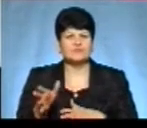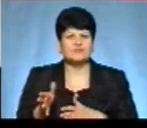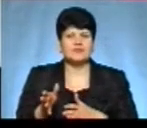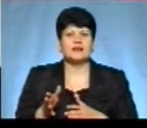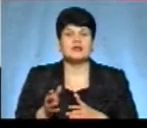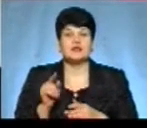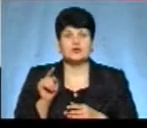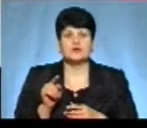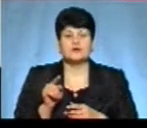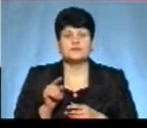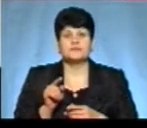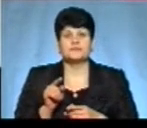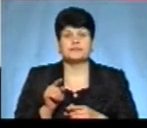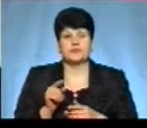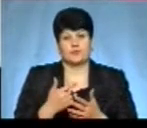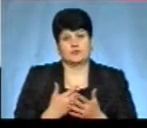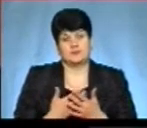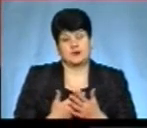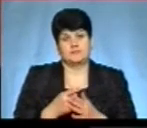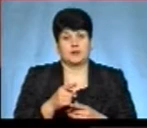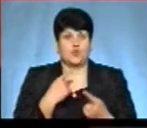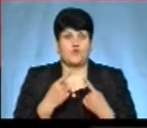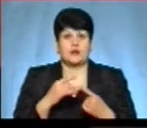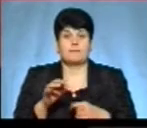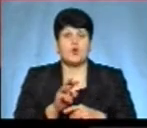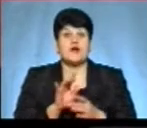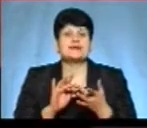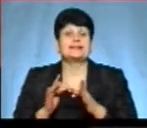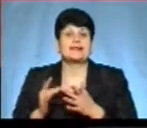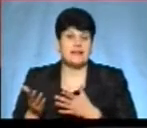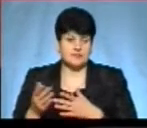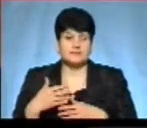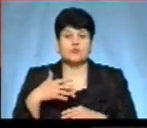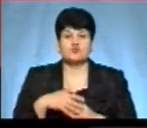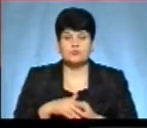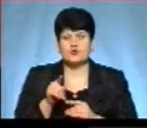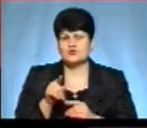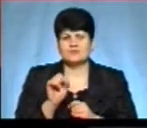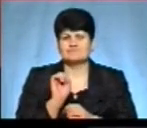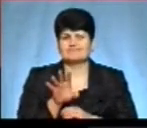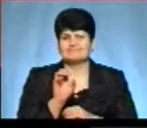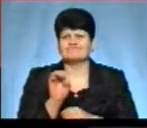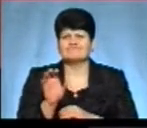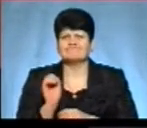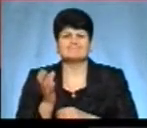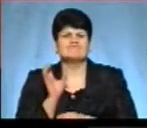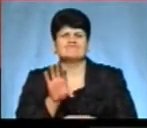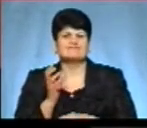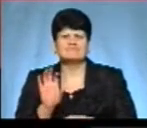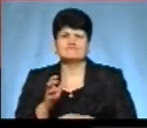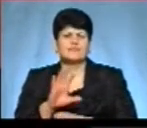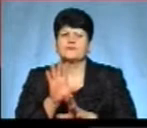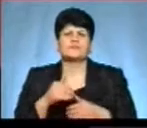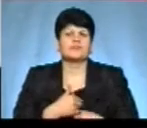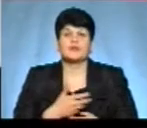тої інформації, яку вони дають. Ми говорили про мережу інтернет, ми розуміємо, що будь-хто може завантажити файли, відео, а от